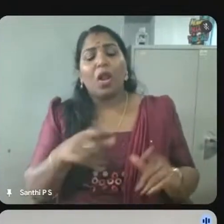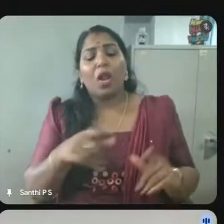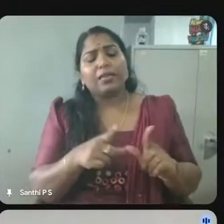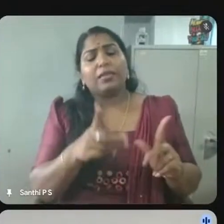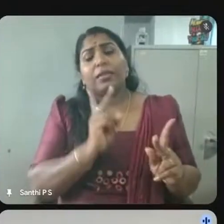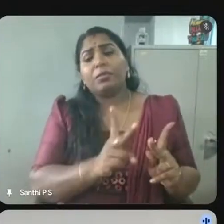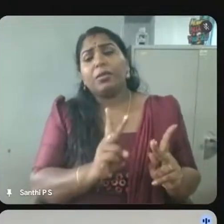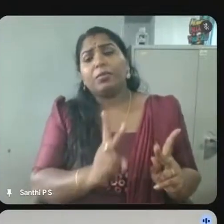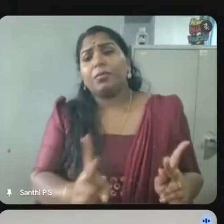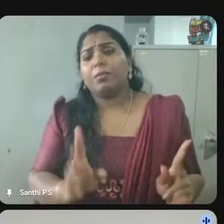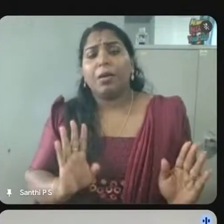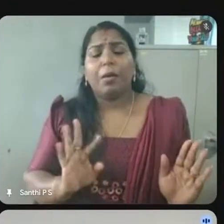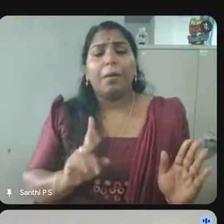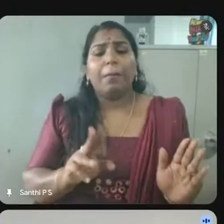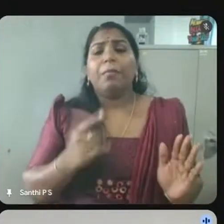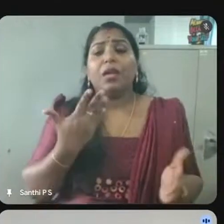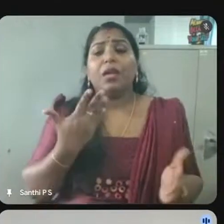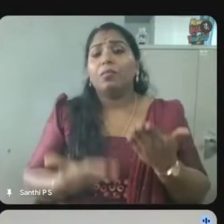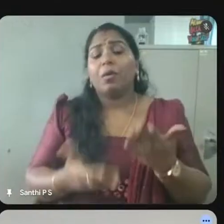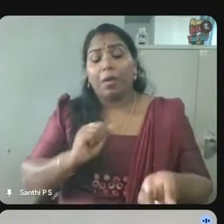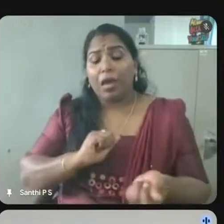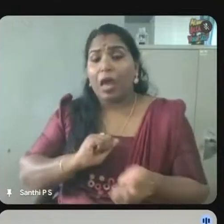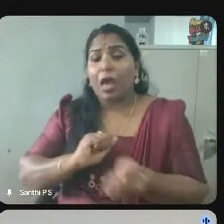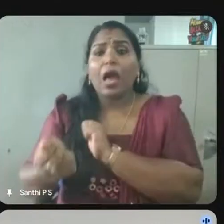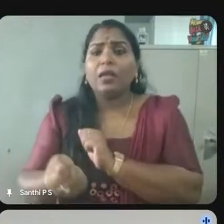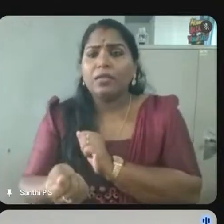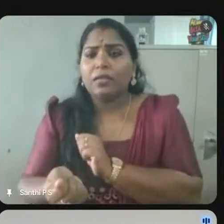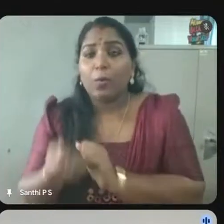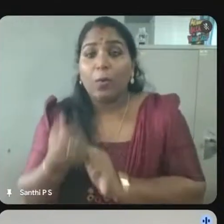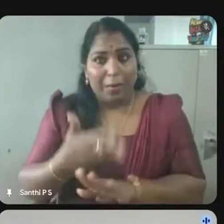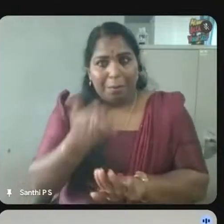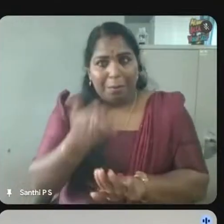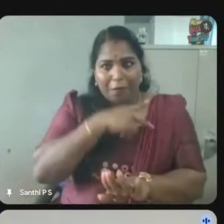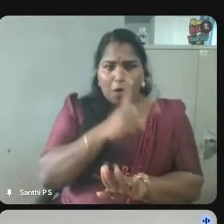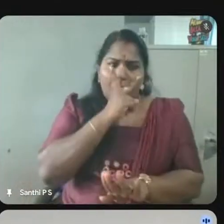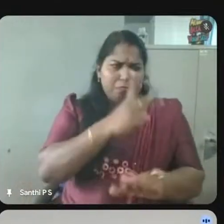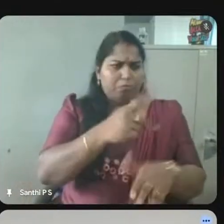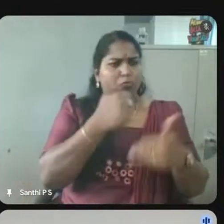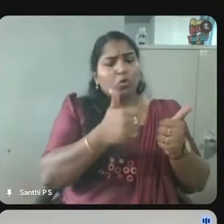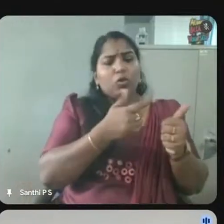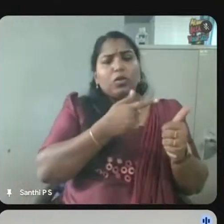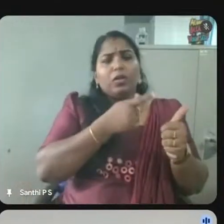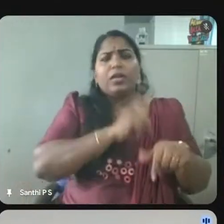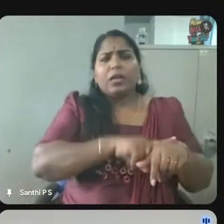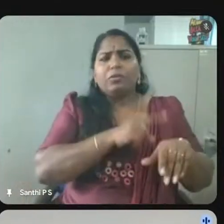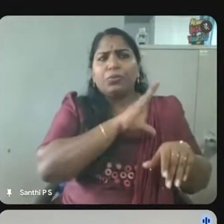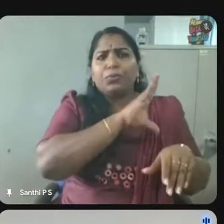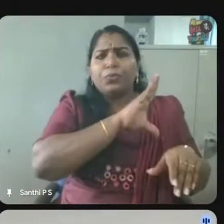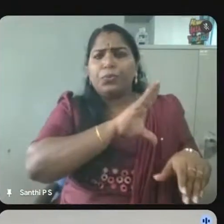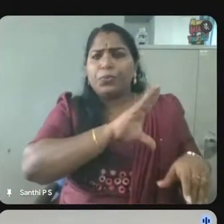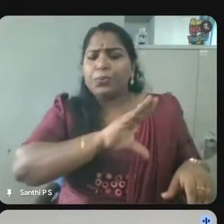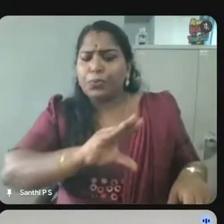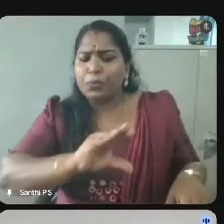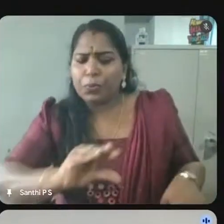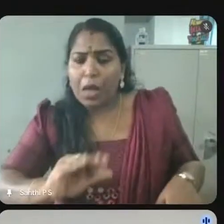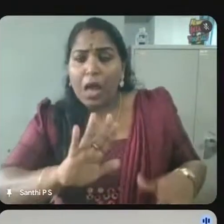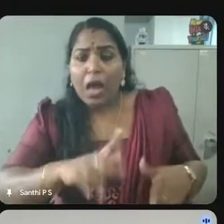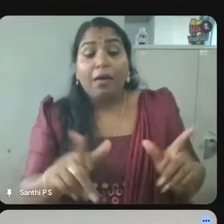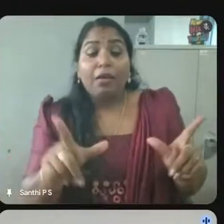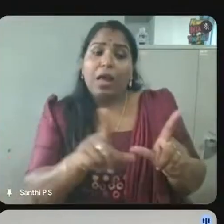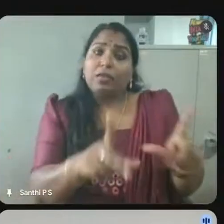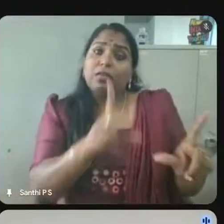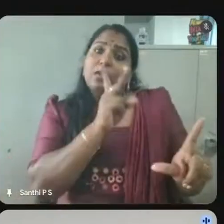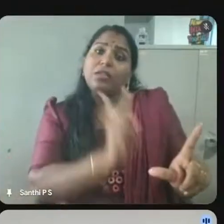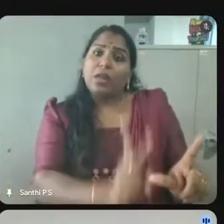അവർക്ക് 3 മടങ്ങ് ചാൻസ് ആണ് റോഡ് ട്രാഫിക് ആക്സിഡൻസ്, അപകടങ്ങൾക്കുള്ള സാധ്യത, അവരുടെ വീഴ്ചയ്ക്കുള്ള സാധ്യത 2 മടങ്ങ്